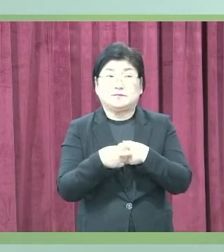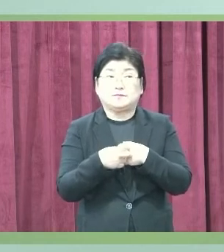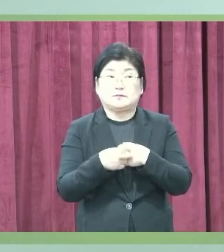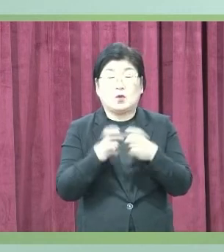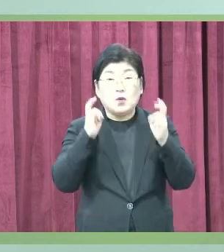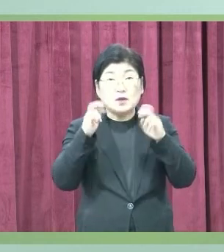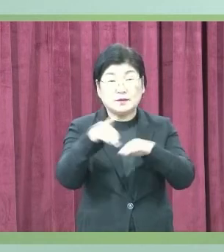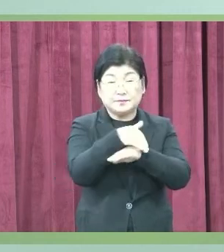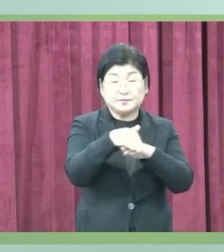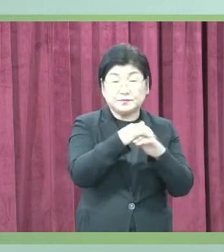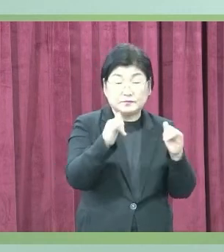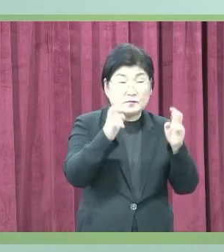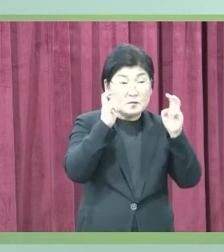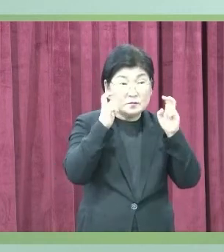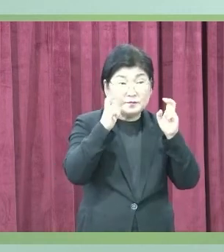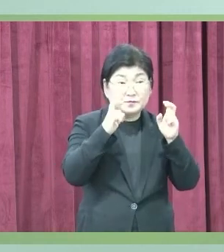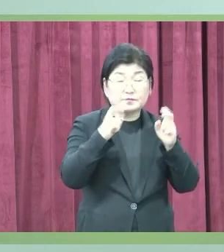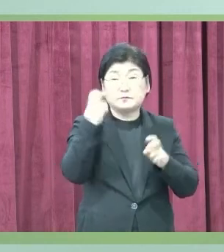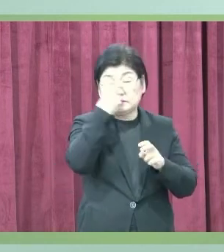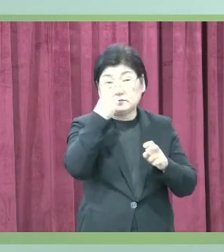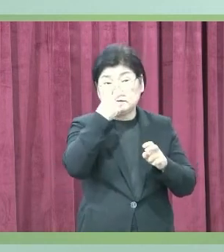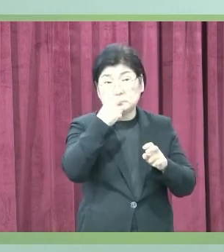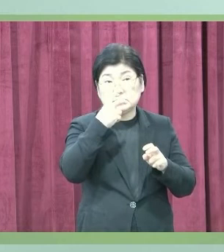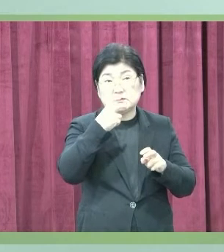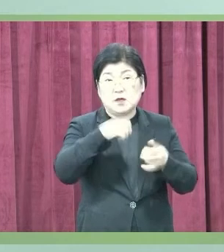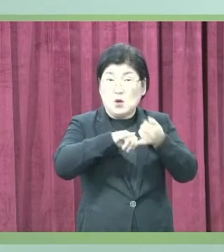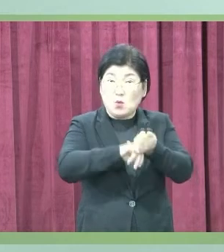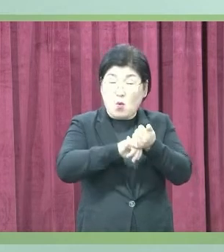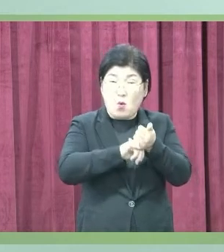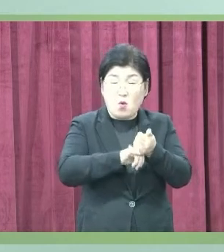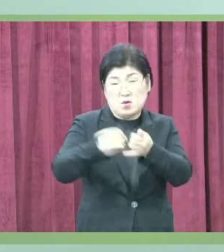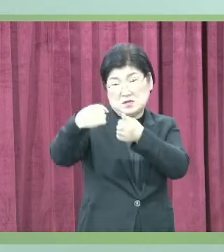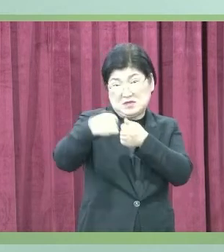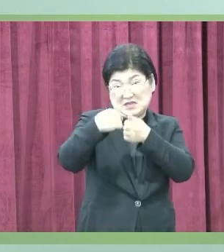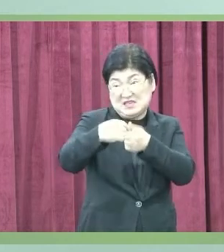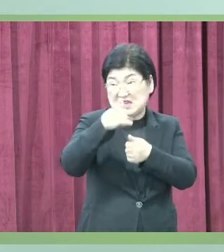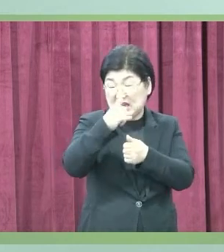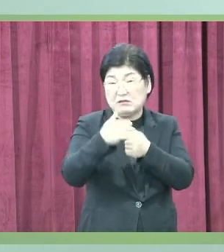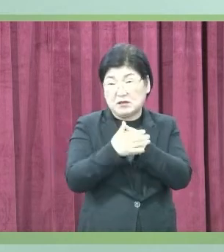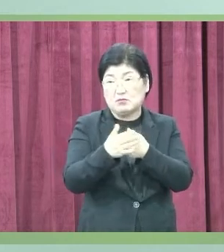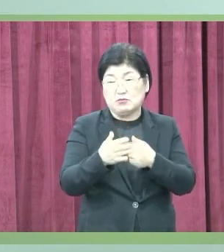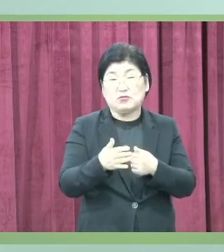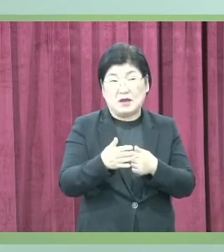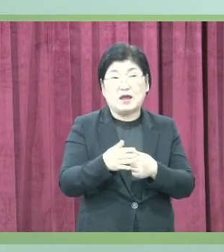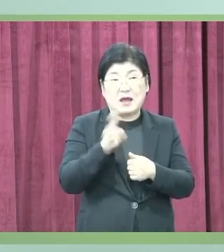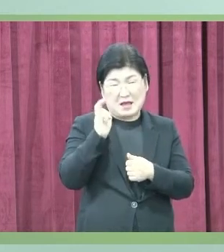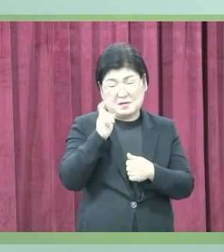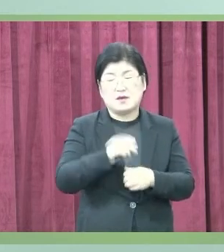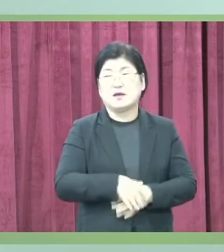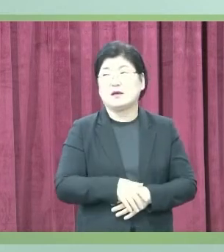직장을 다니는 사람은 또 직장에서 검진을 또 하도록 독려하는 부분이 있기 때문에 그렇지 않나라는 해석을